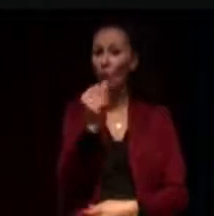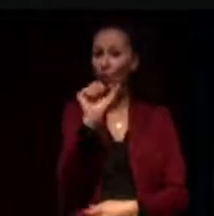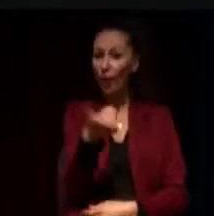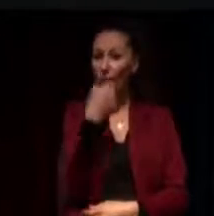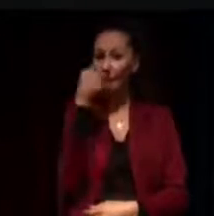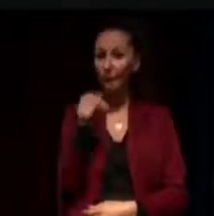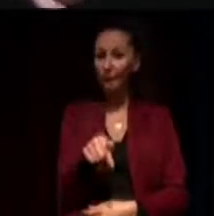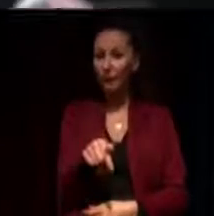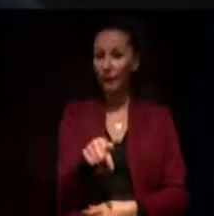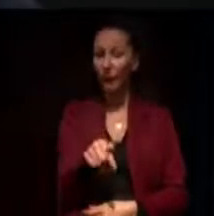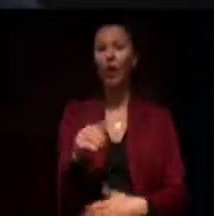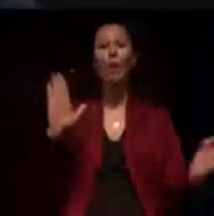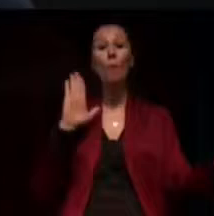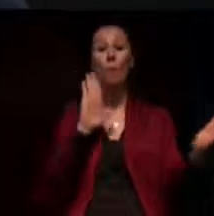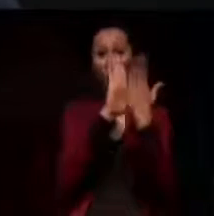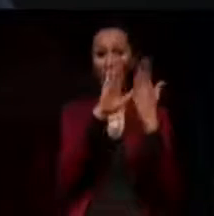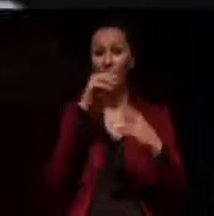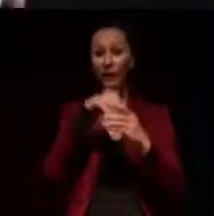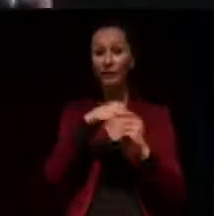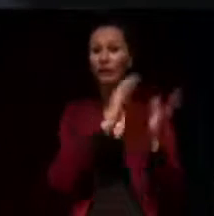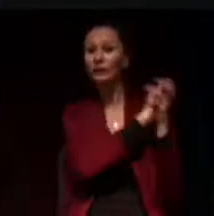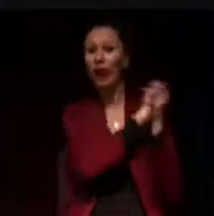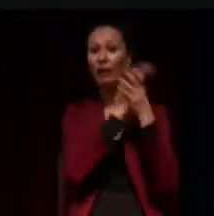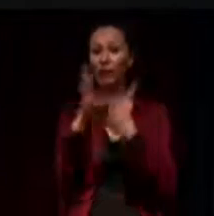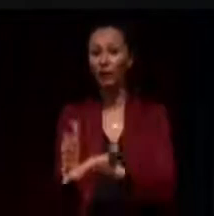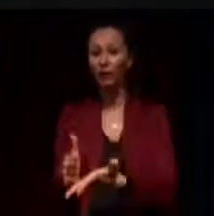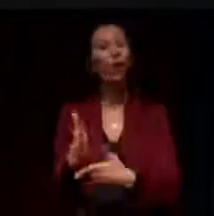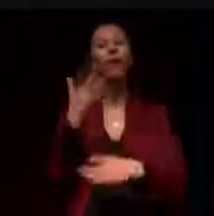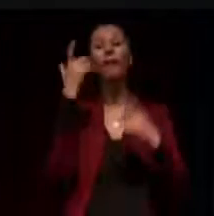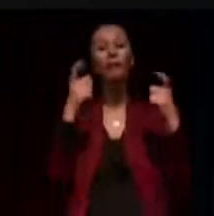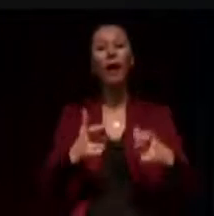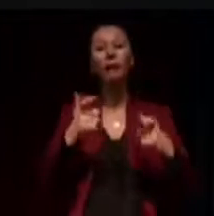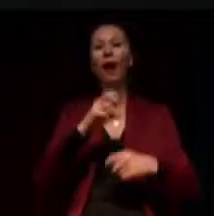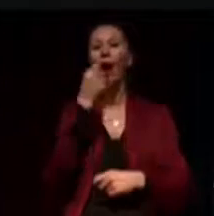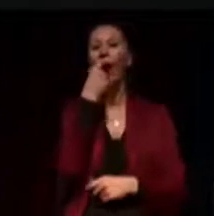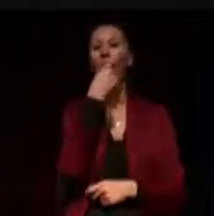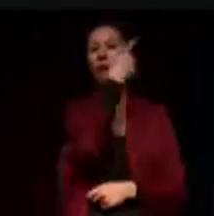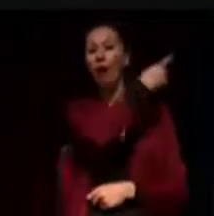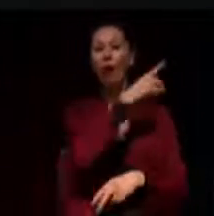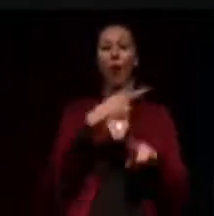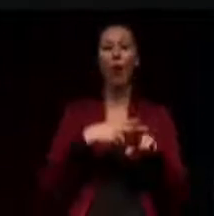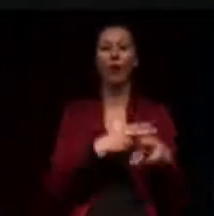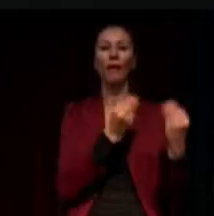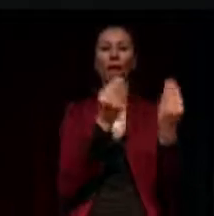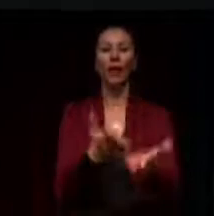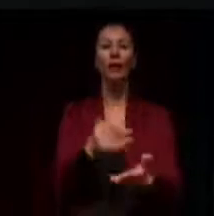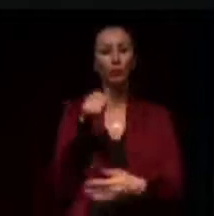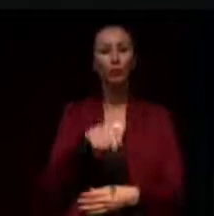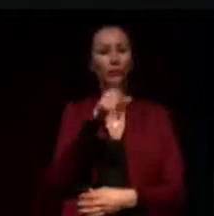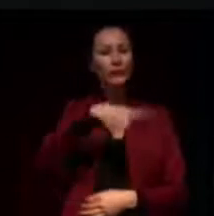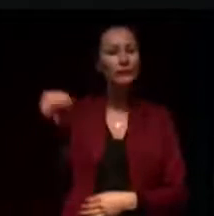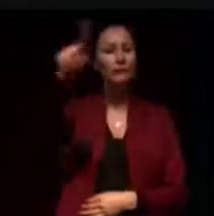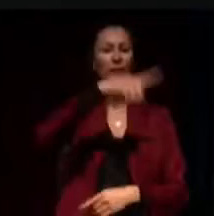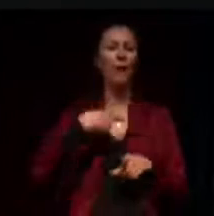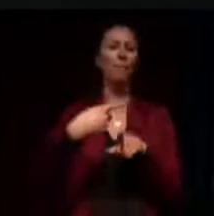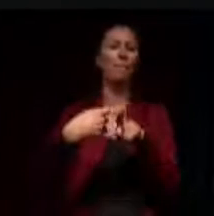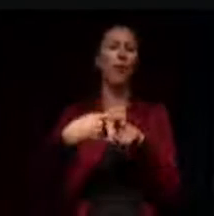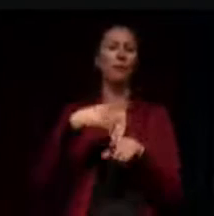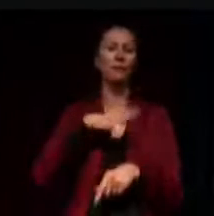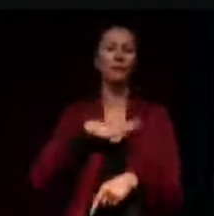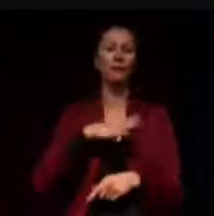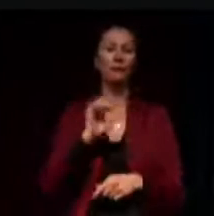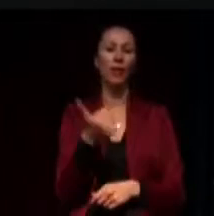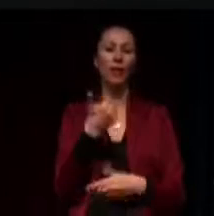önemli. Muhalefet takdir ediyor bizi. Nerede? Ankara'da örnek vererek. Bunu sizlerle paylaşmak istedim